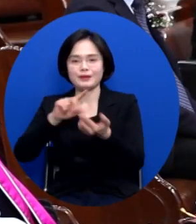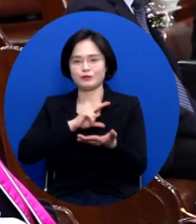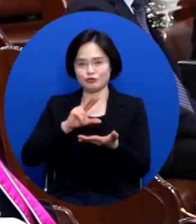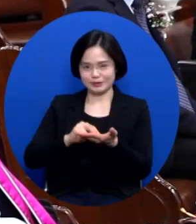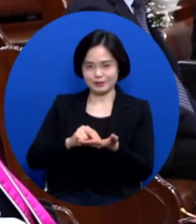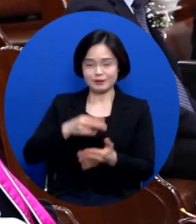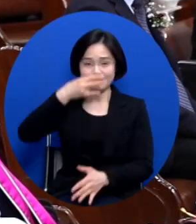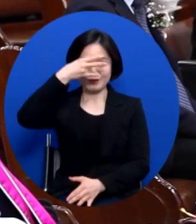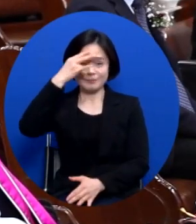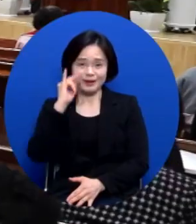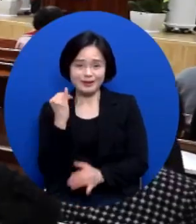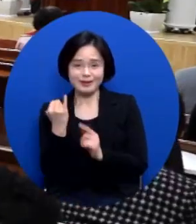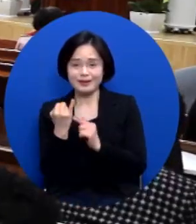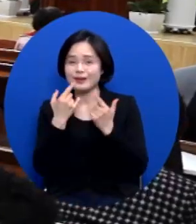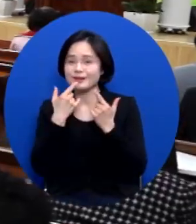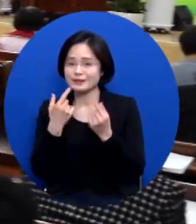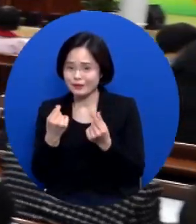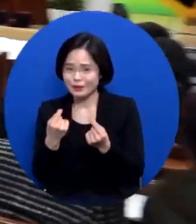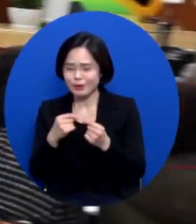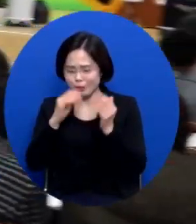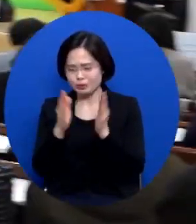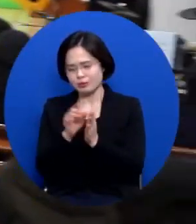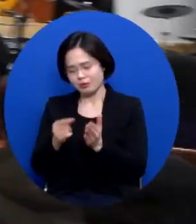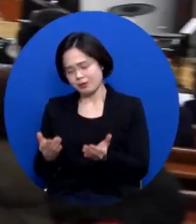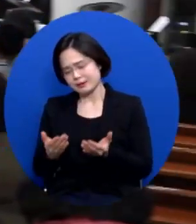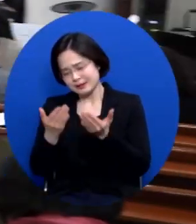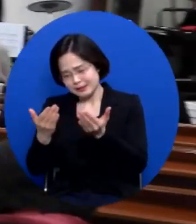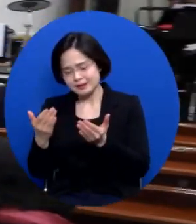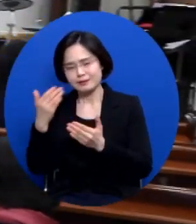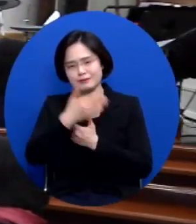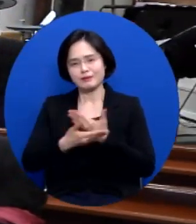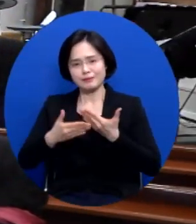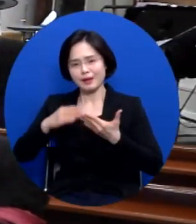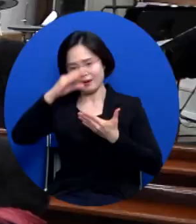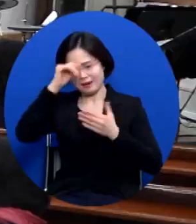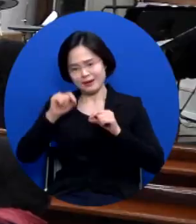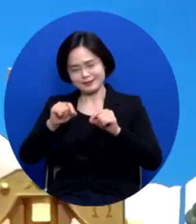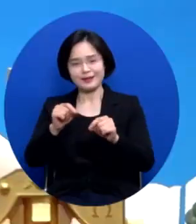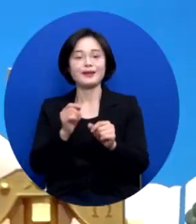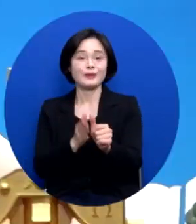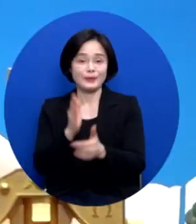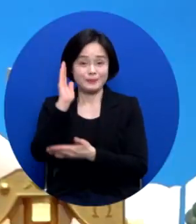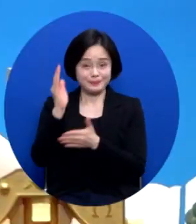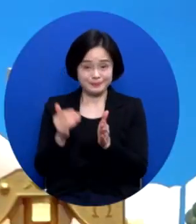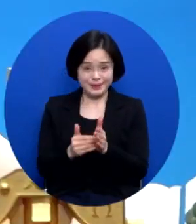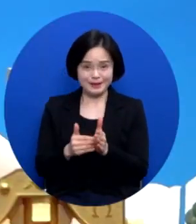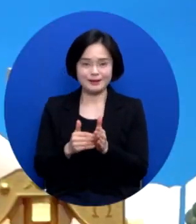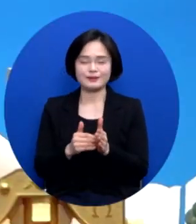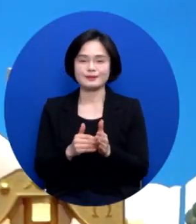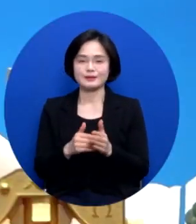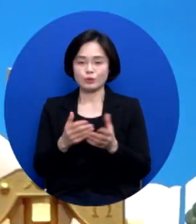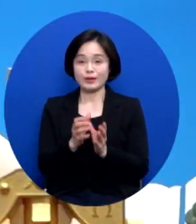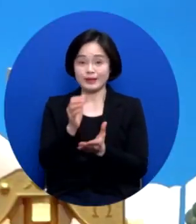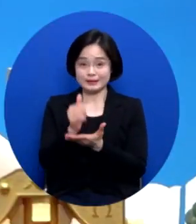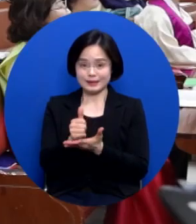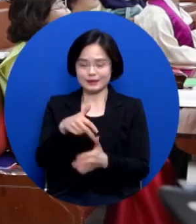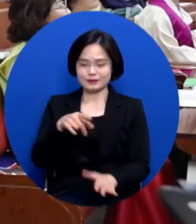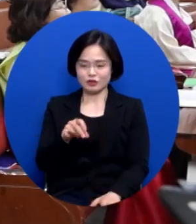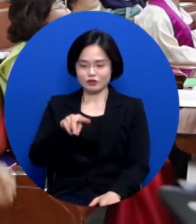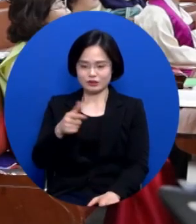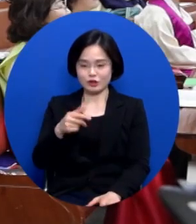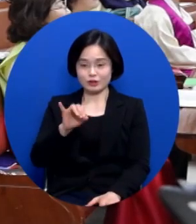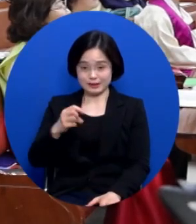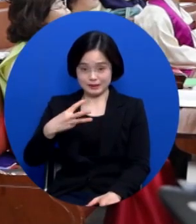같이 섬김의 본이 되길 바란다고 권면했습니다. 이어 회장 정선일 권사의 사회로 회무 처리의 시간을